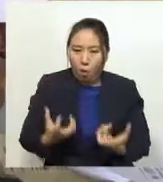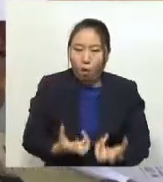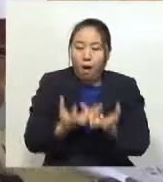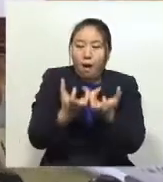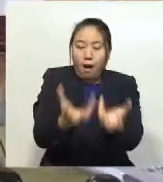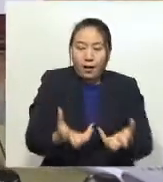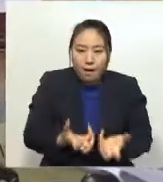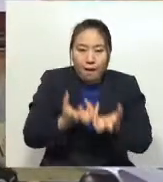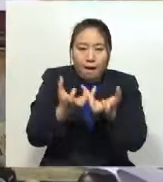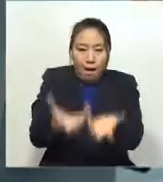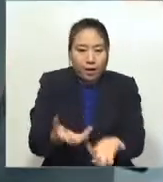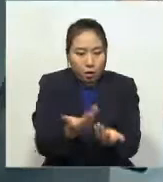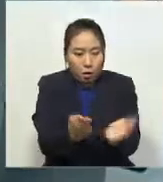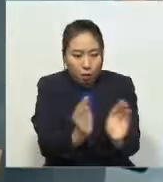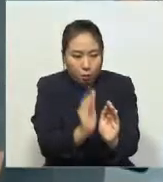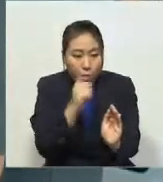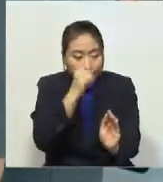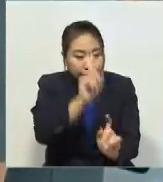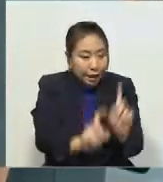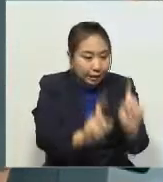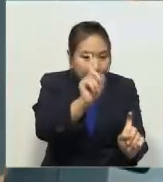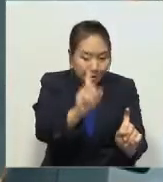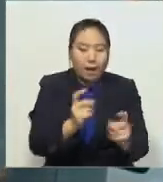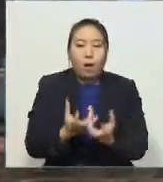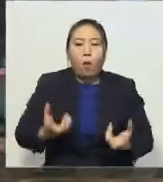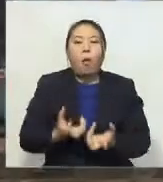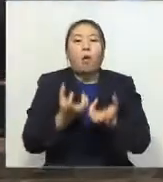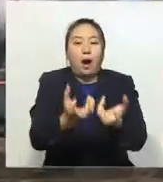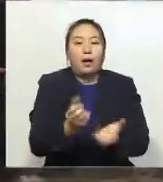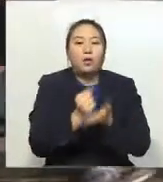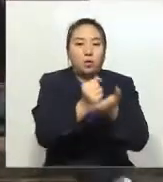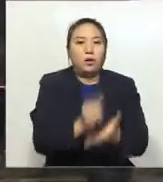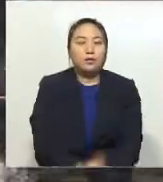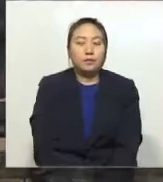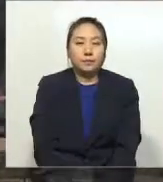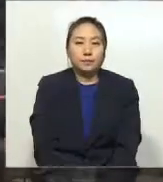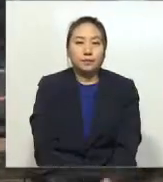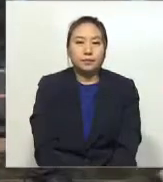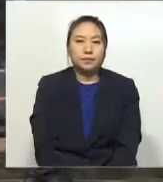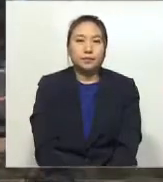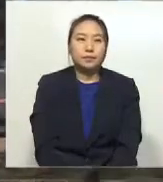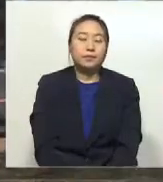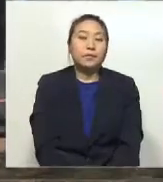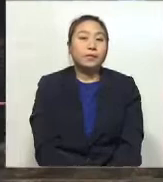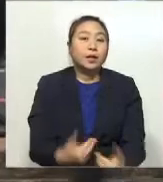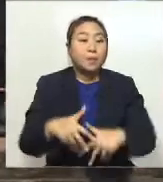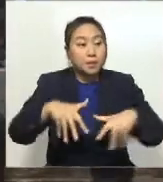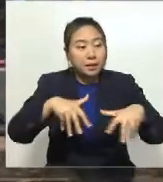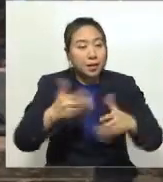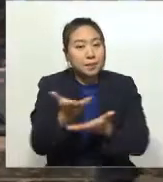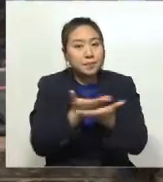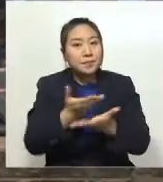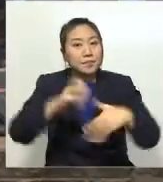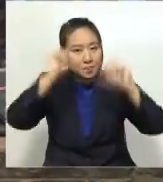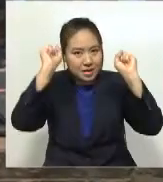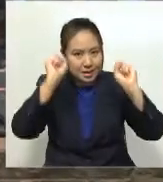ยเหลือกับครอบครัวผู้เสียชีวิตจากเหตุการณ์ดังกล่าวด้วยค่ะ ซึ่งหลังจากที่ประชามติมีความเห็นว่าจะใช้